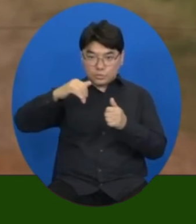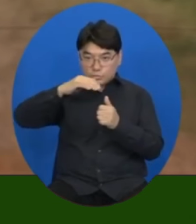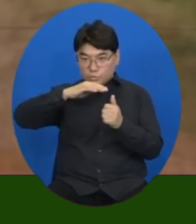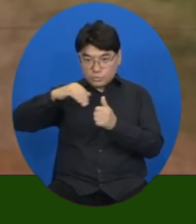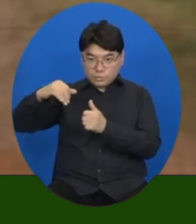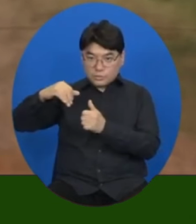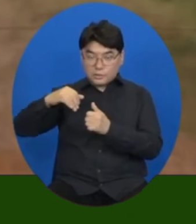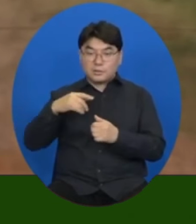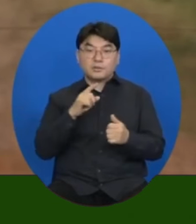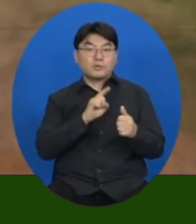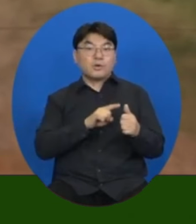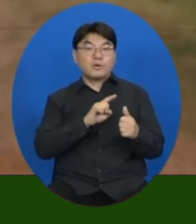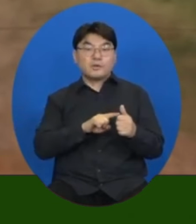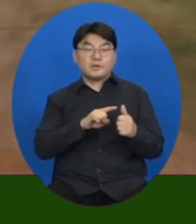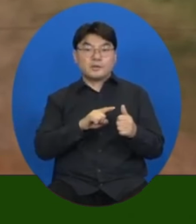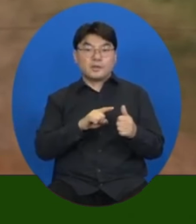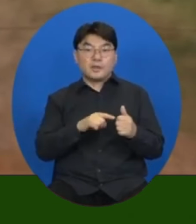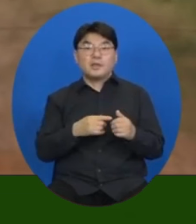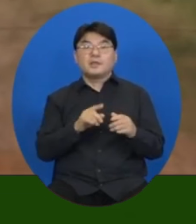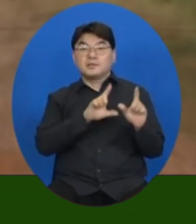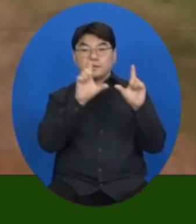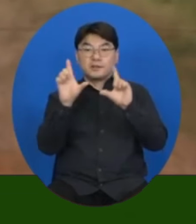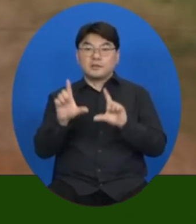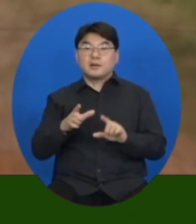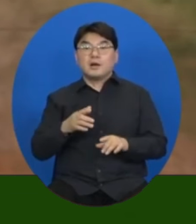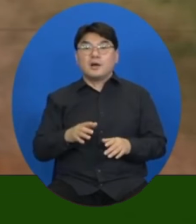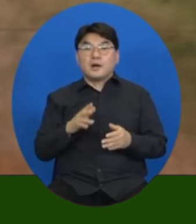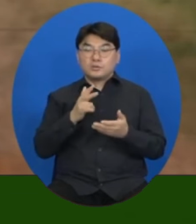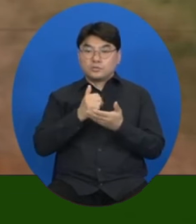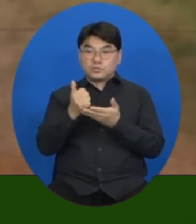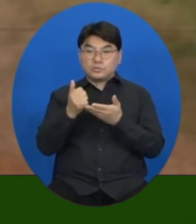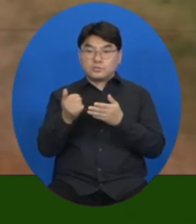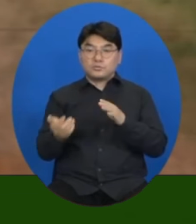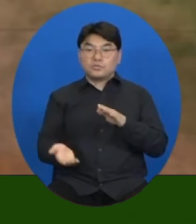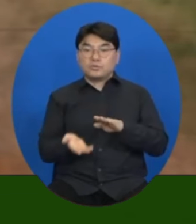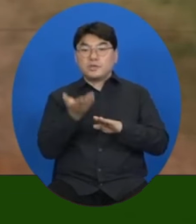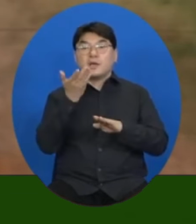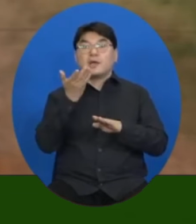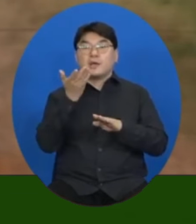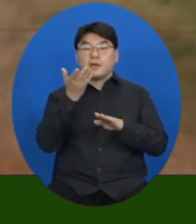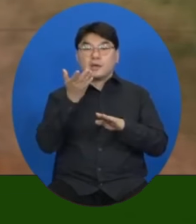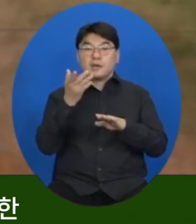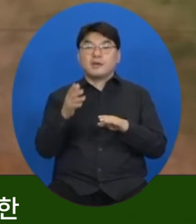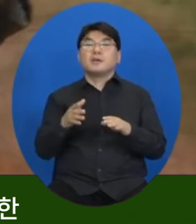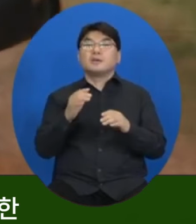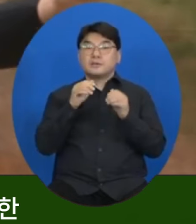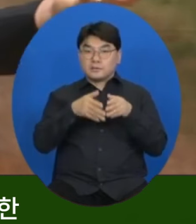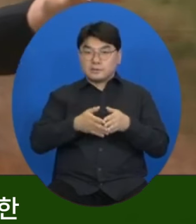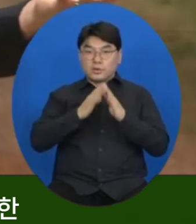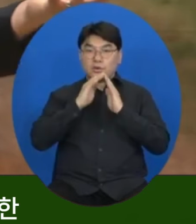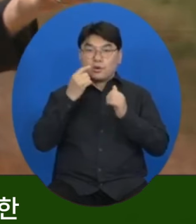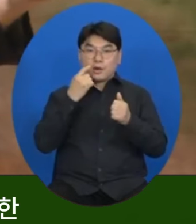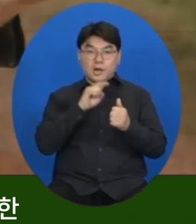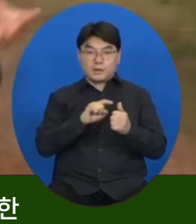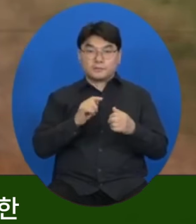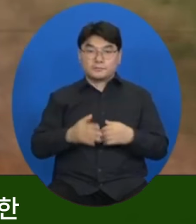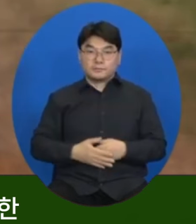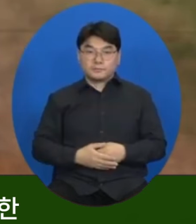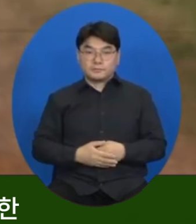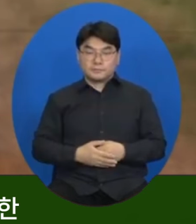인생을 내 위에 세워라 내 위에 지어라 작년에 미국